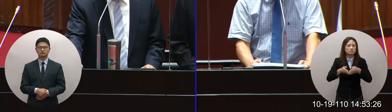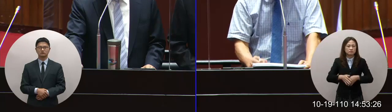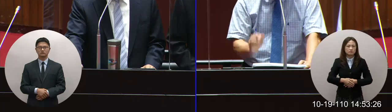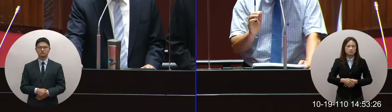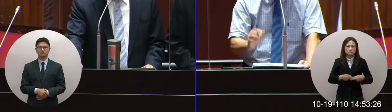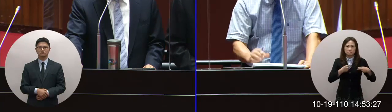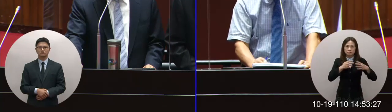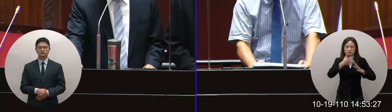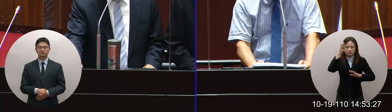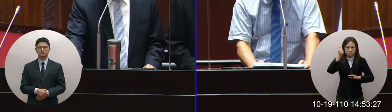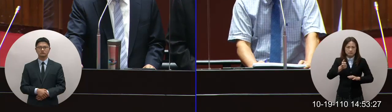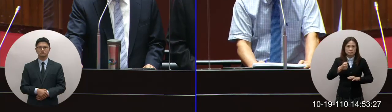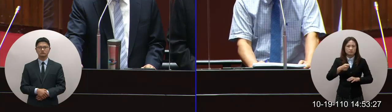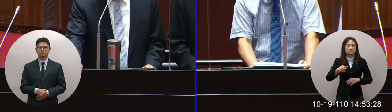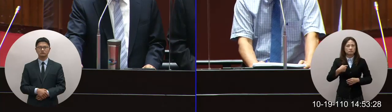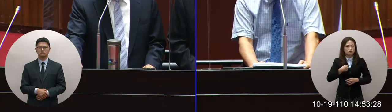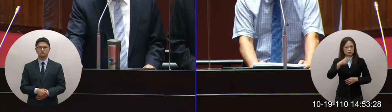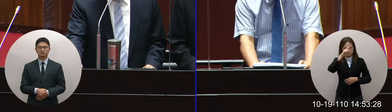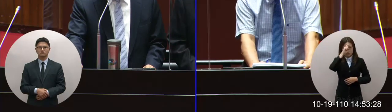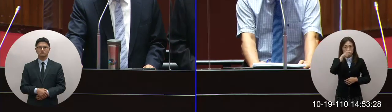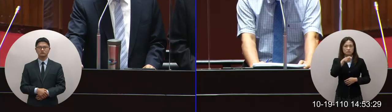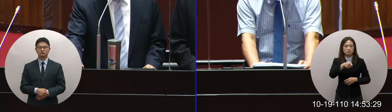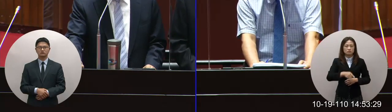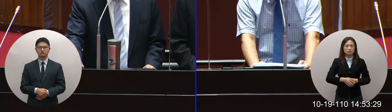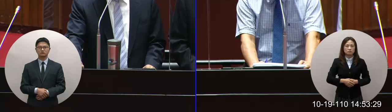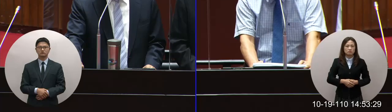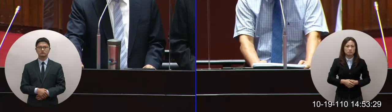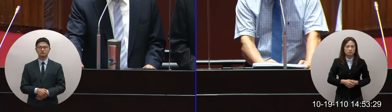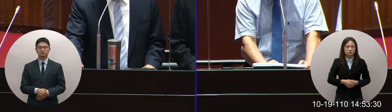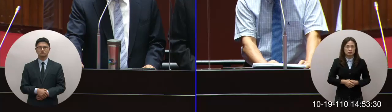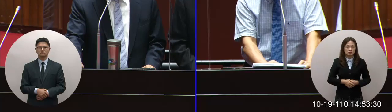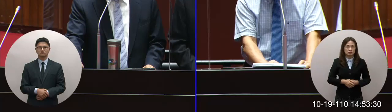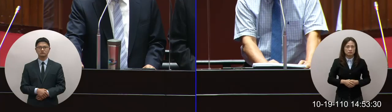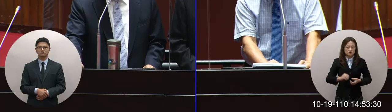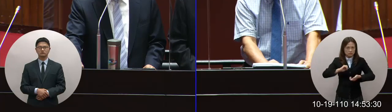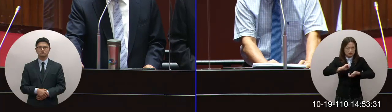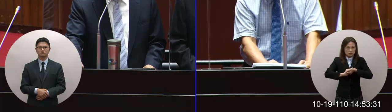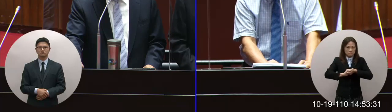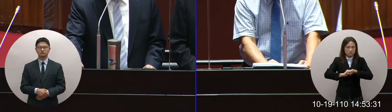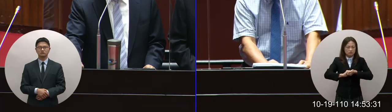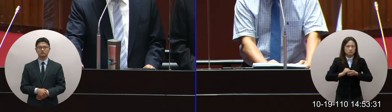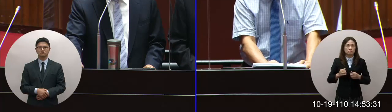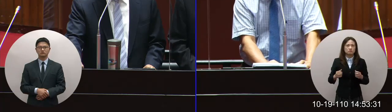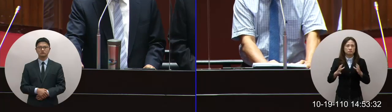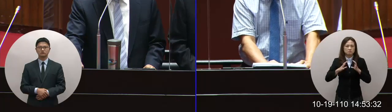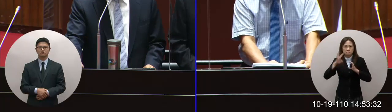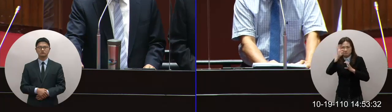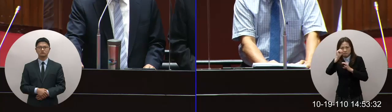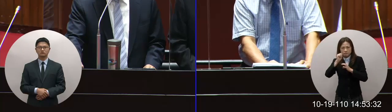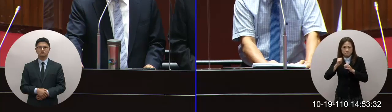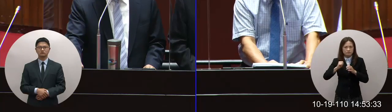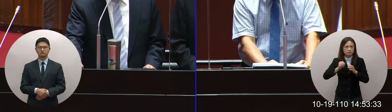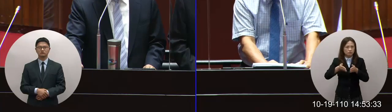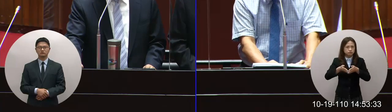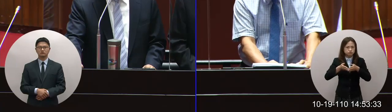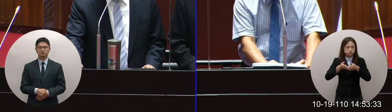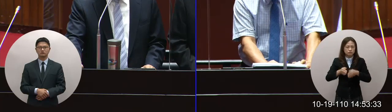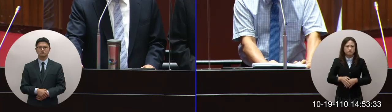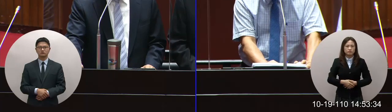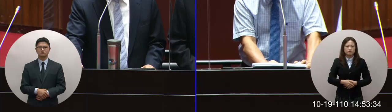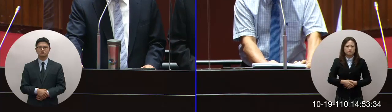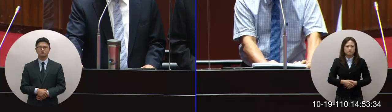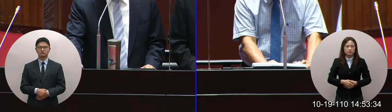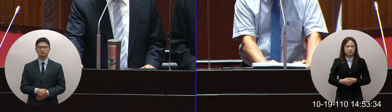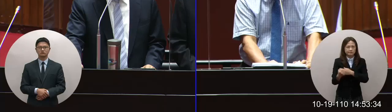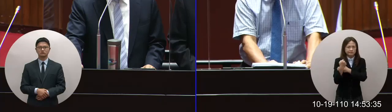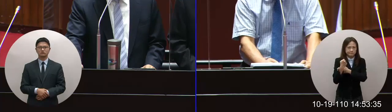席哈也期许你哈，这个要剪掉硬起来，哦，要打老虎， 好好的